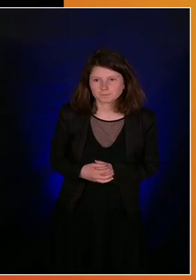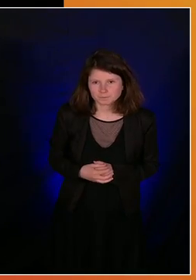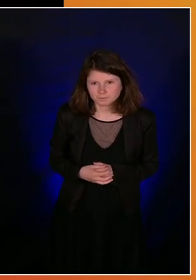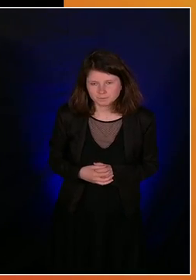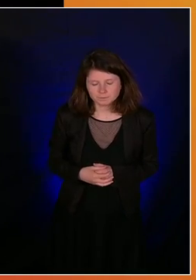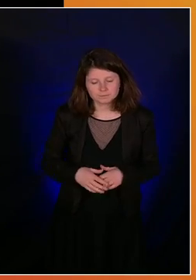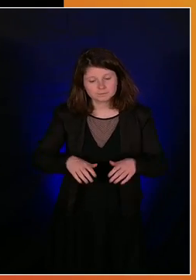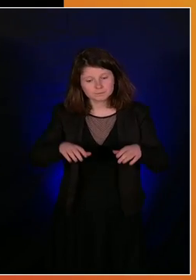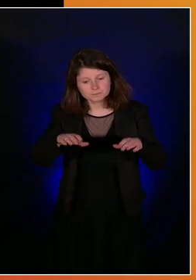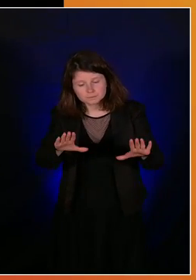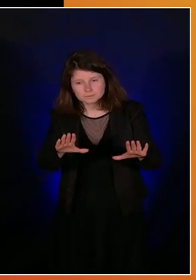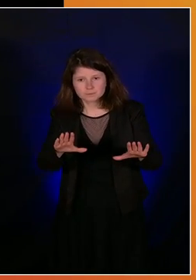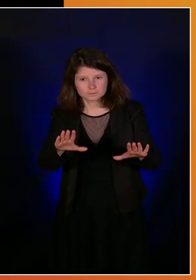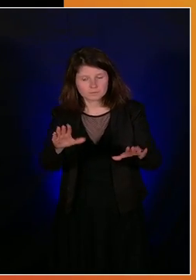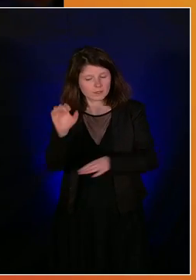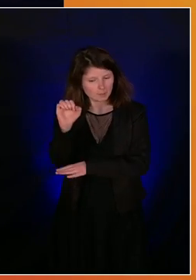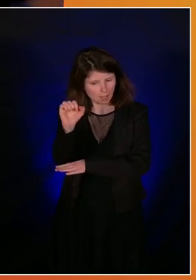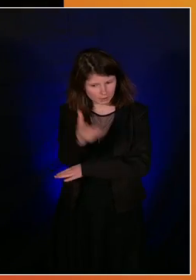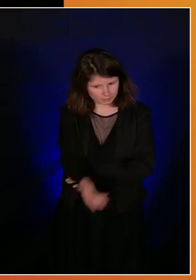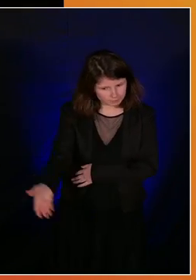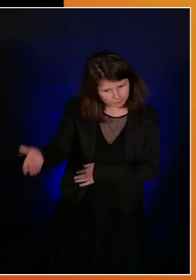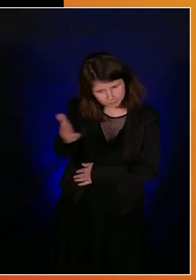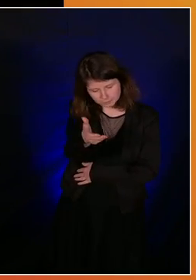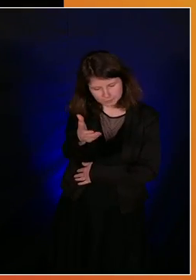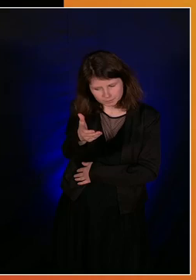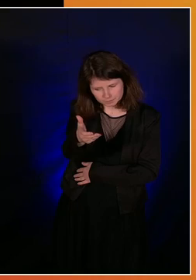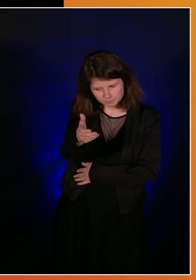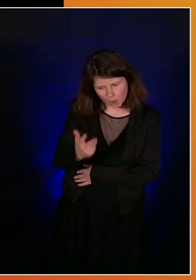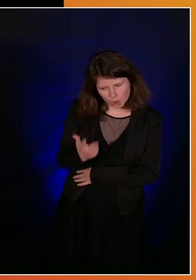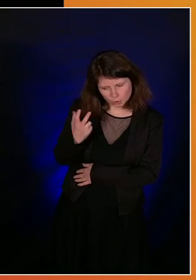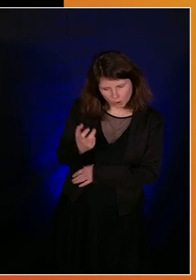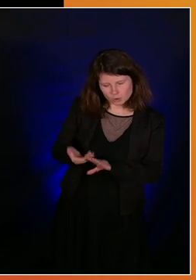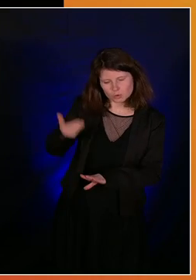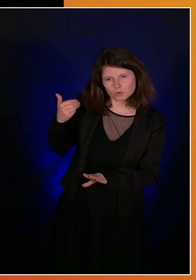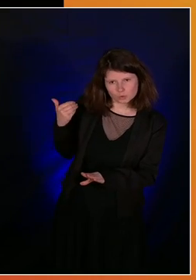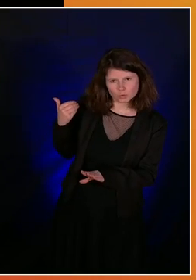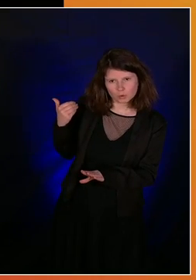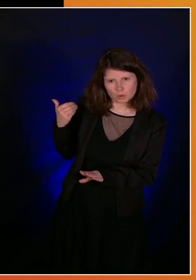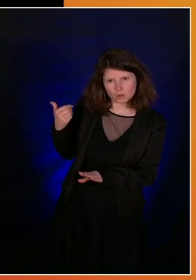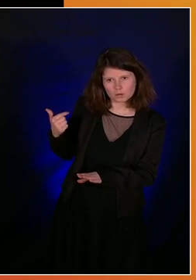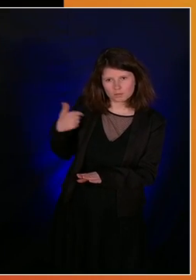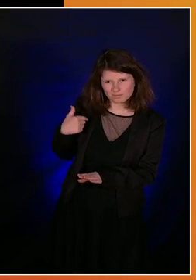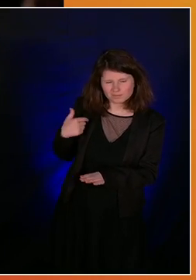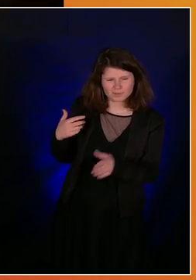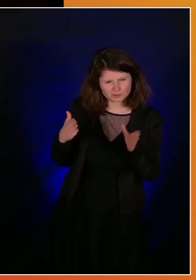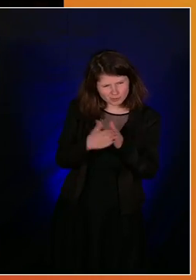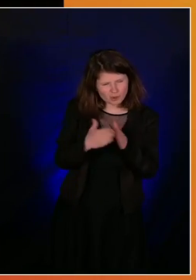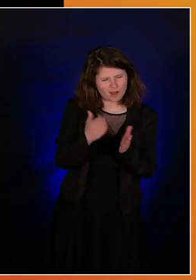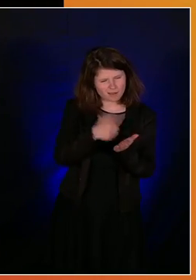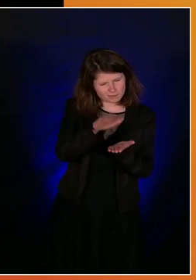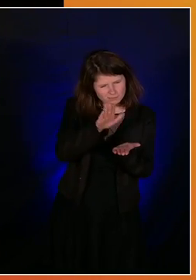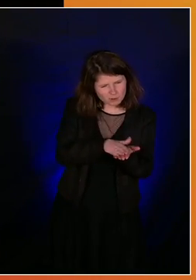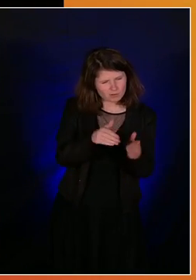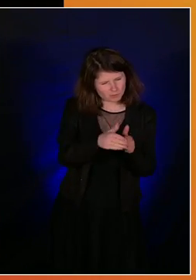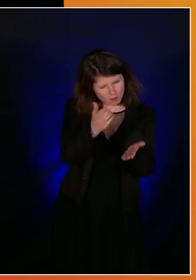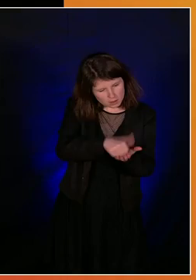déjà camarade ça fait depuis 3 jours depuis lundi où j'ai fait des demandes d'inscription